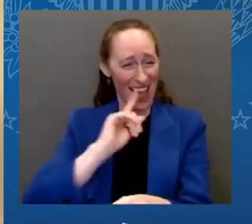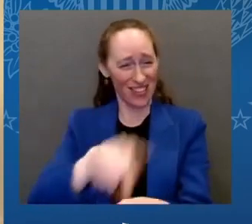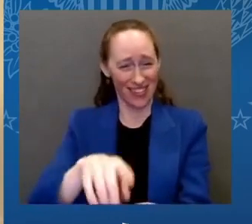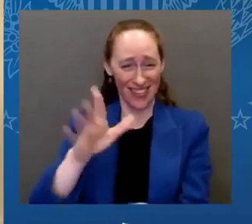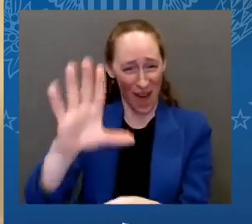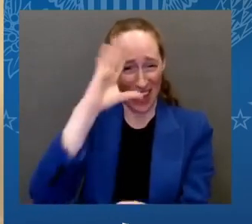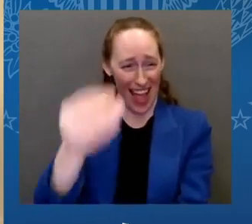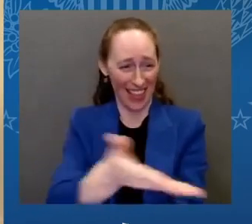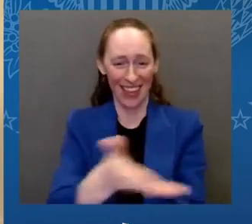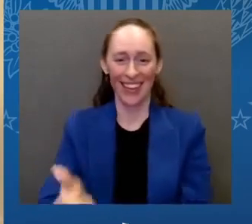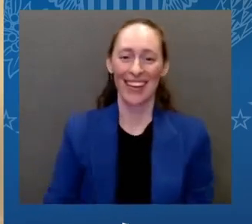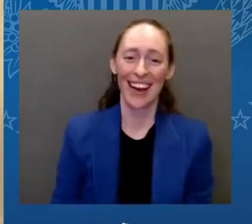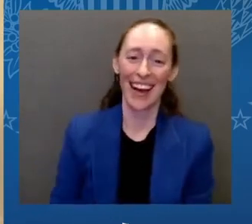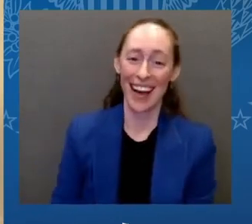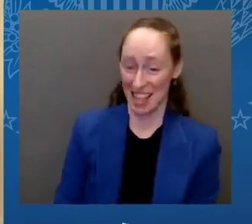Я...